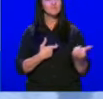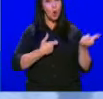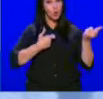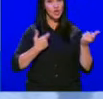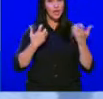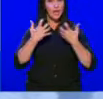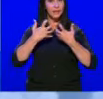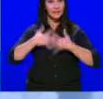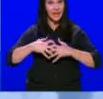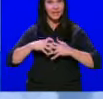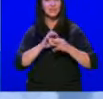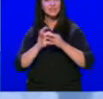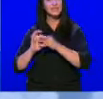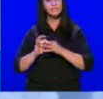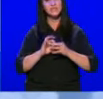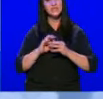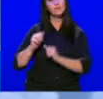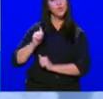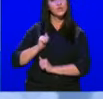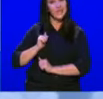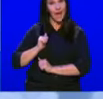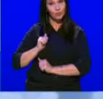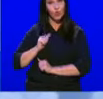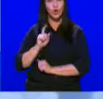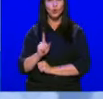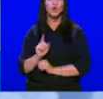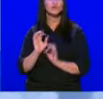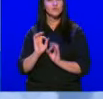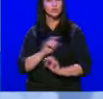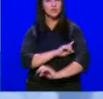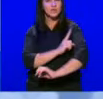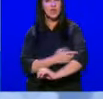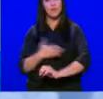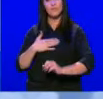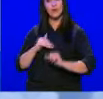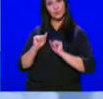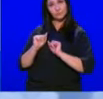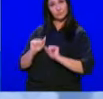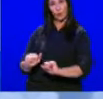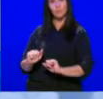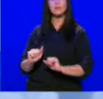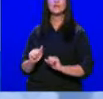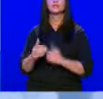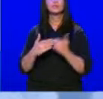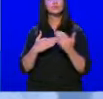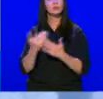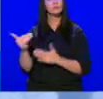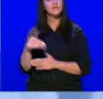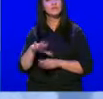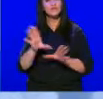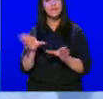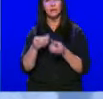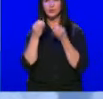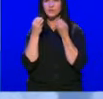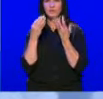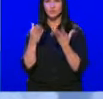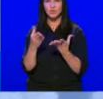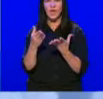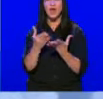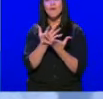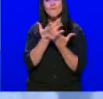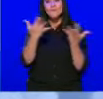техника съвместимо с НАТО, което всъщност ще засили нашите отбранителни способности. Той идва заедно с възможността